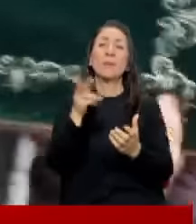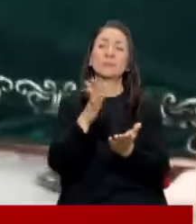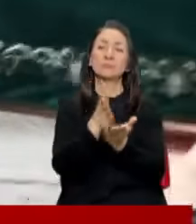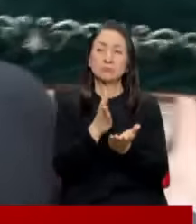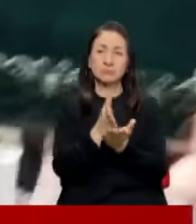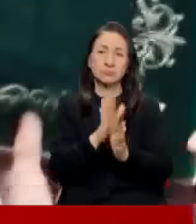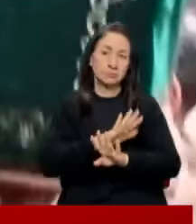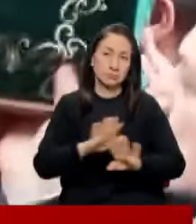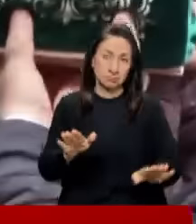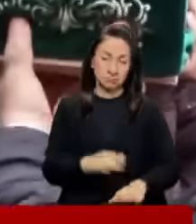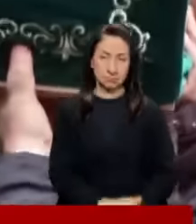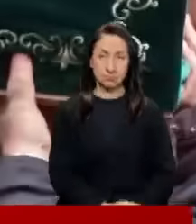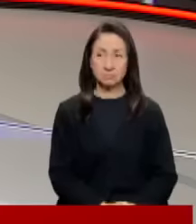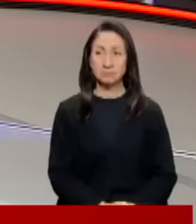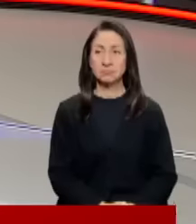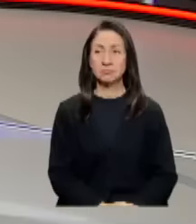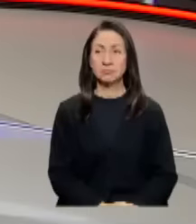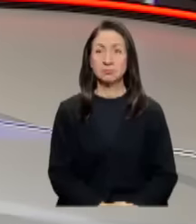uğurlandı.